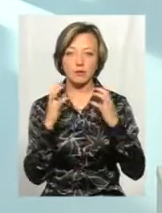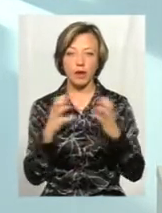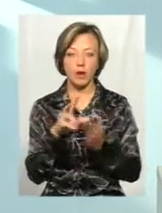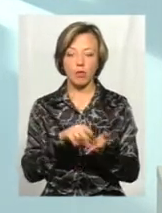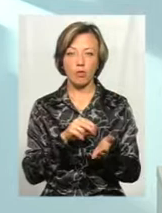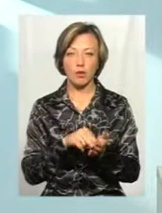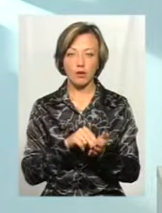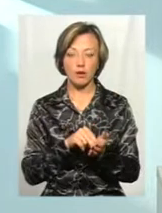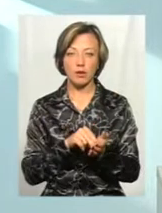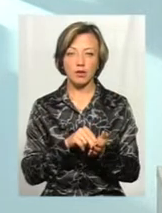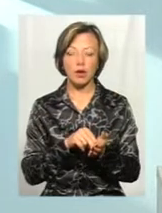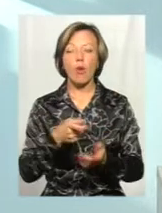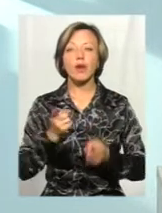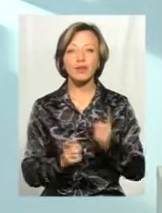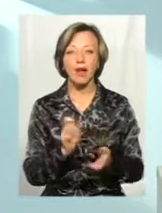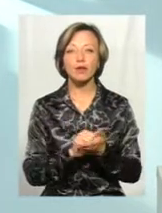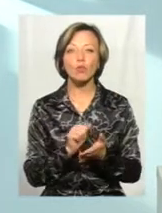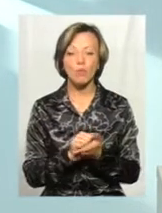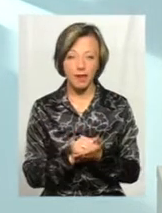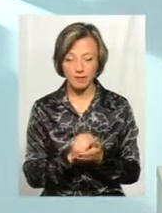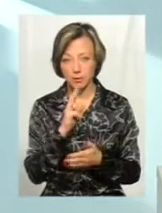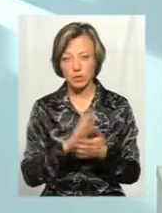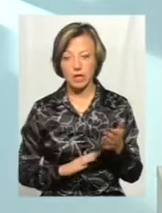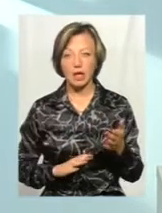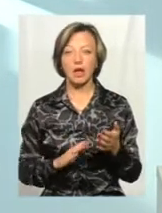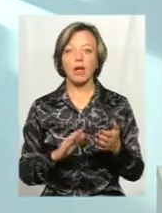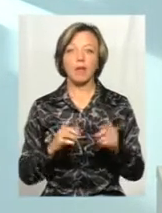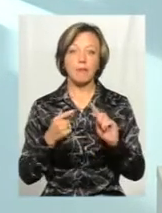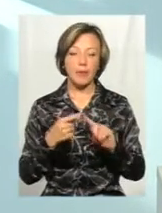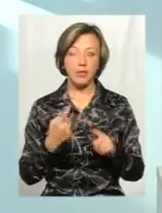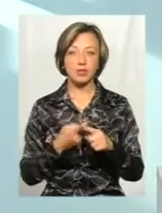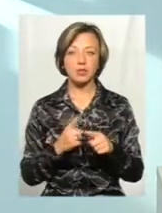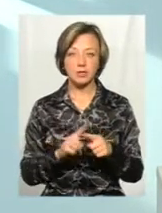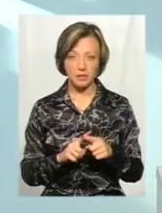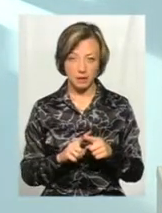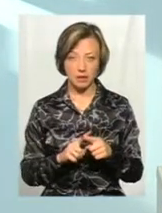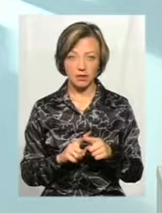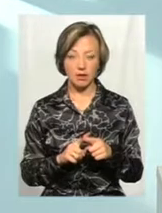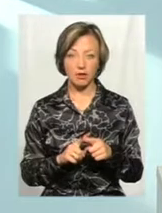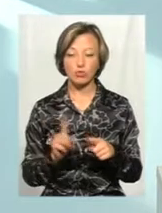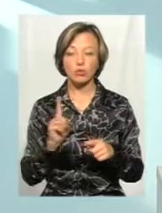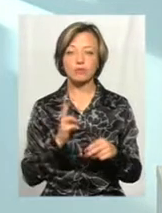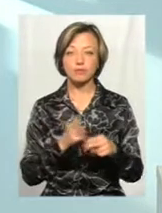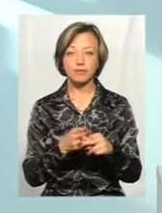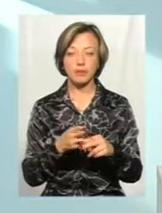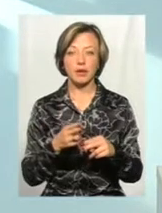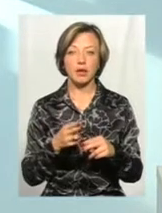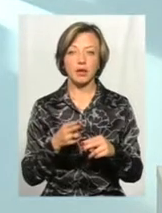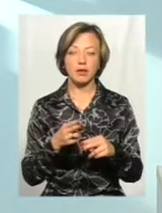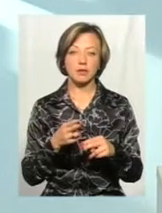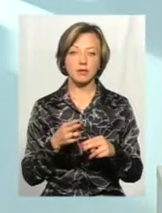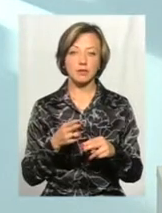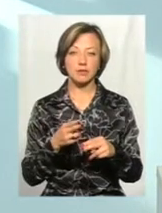копії оригінали документів. Я думаю, що перш за все це на випередження ми працюємо в першому випадку.